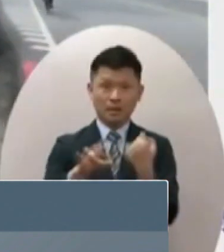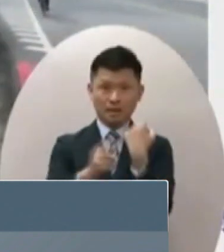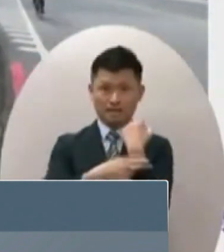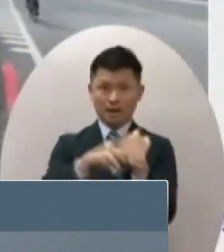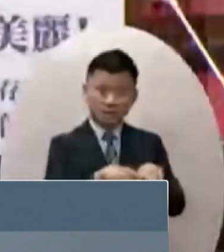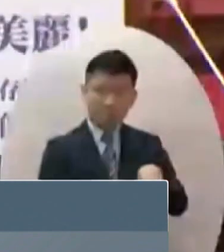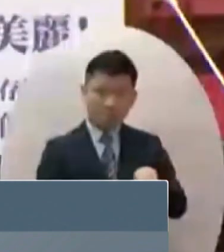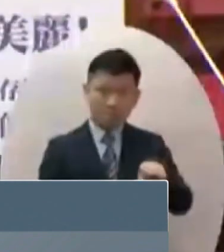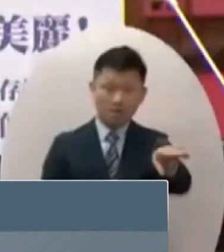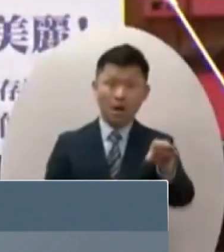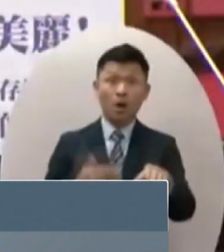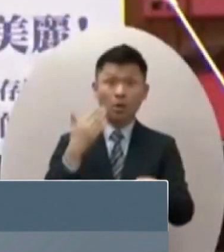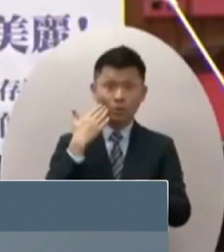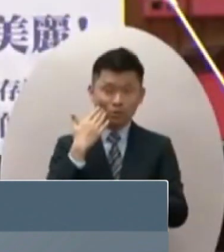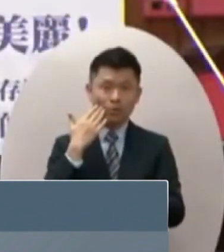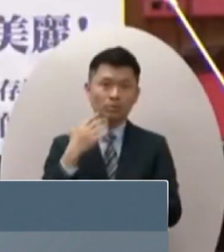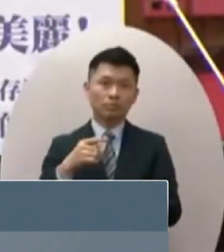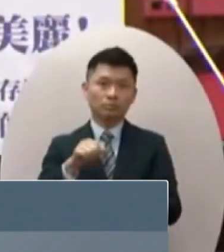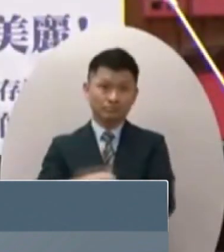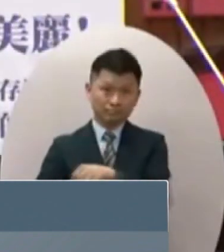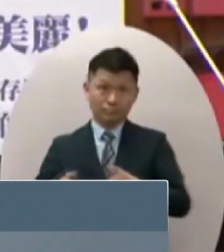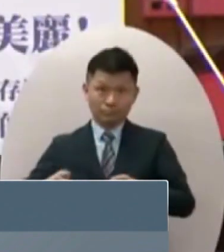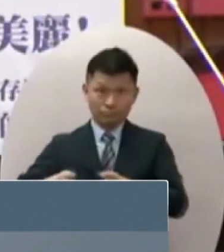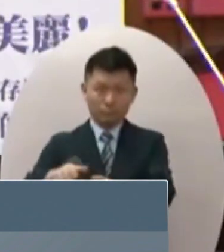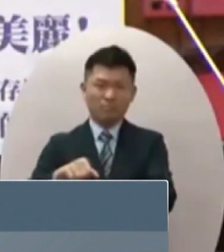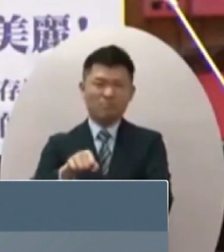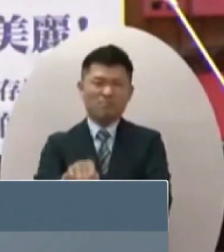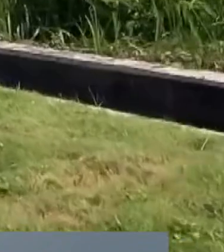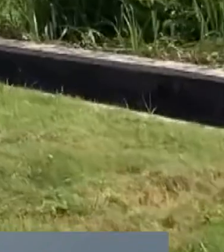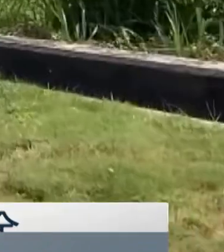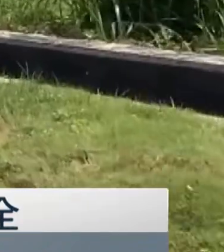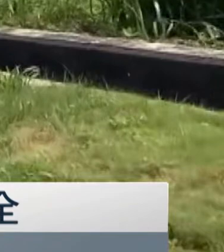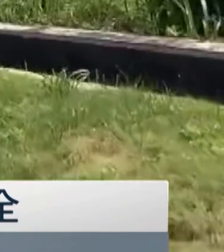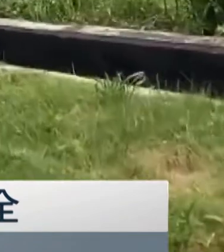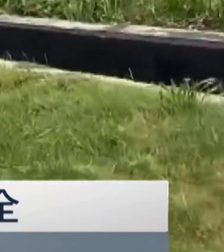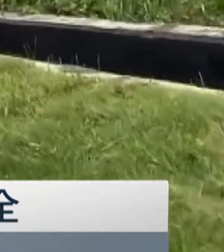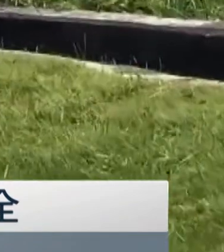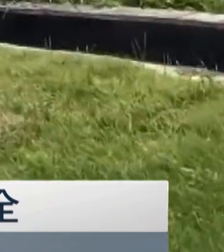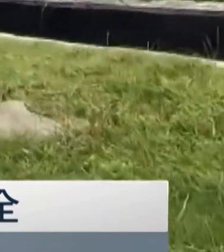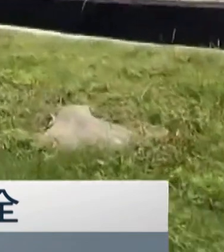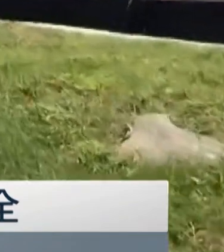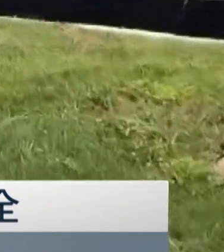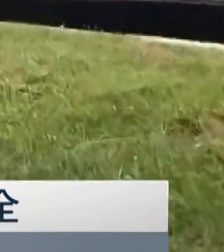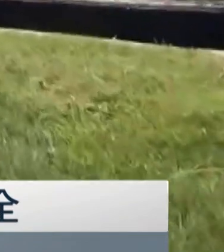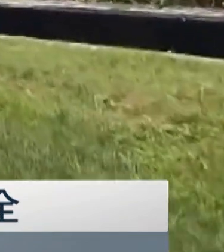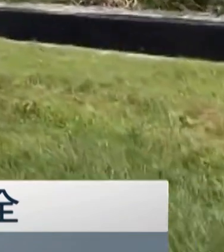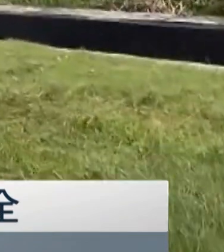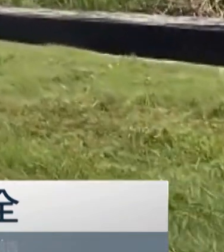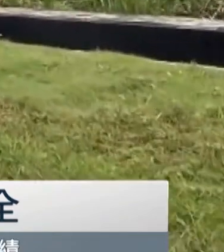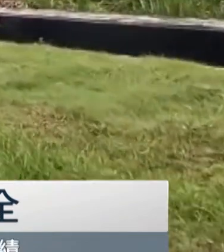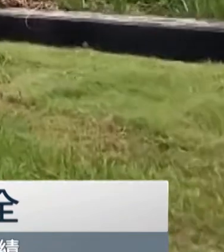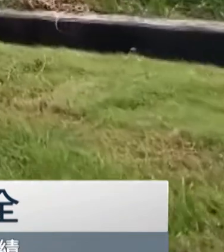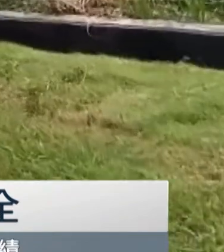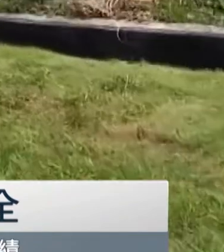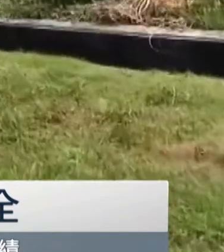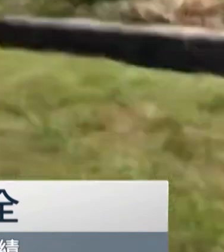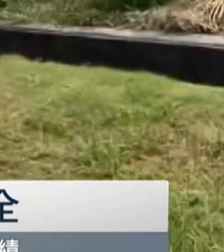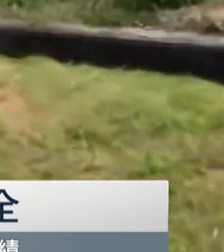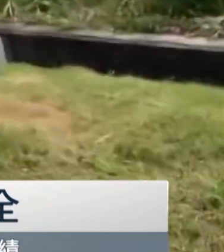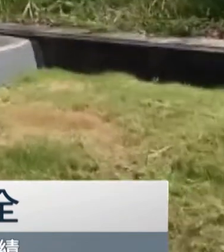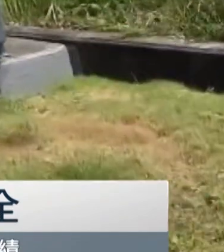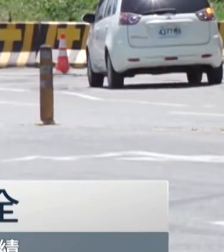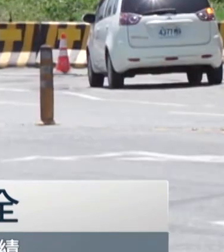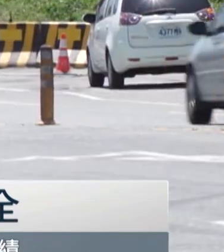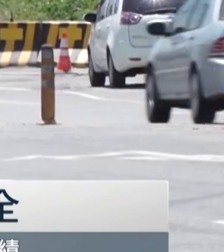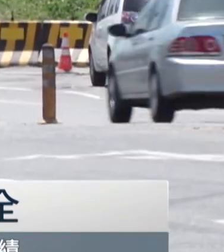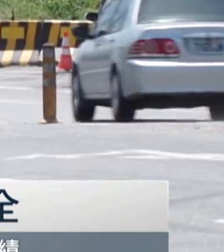去，一定是被压扁，或者是基本上没办法骑。 自行车道空间不足，骑士只能骑上快车道，险象环